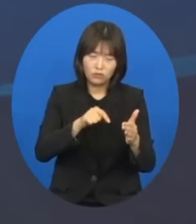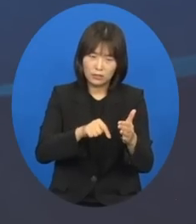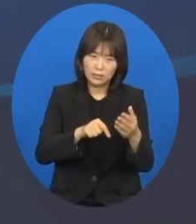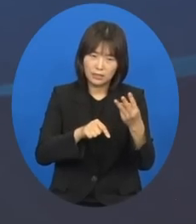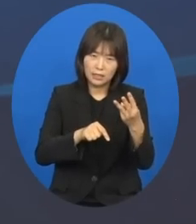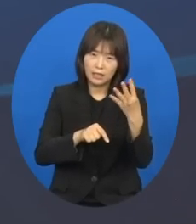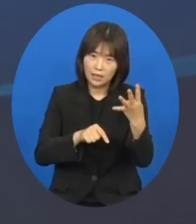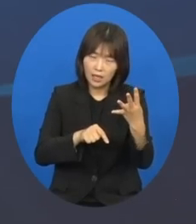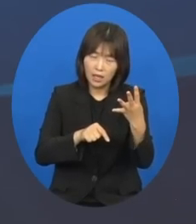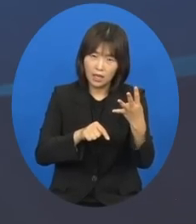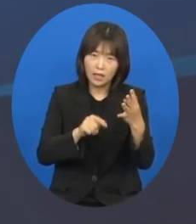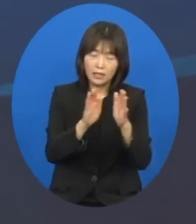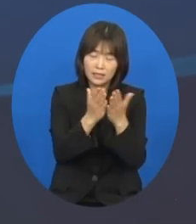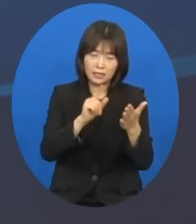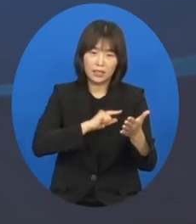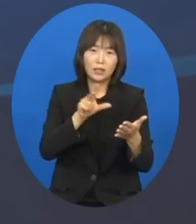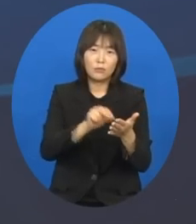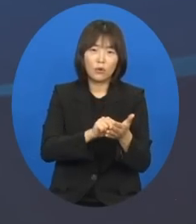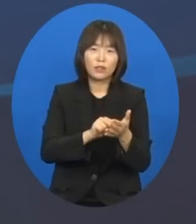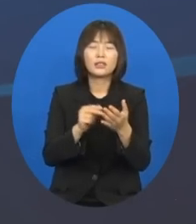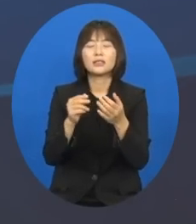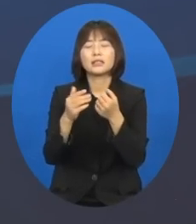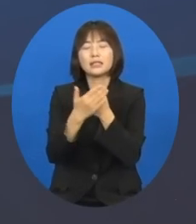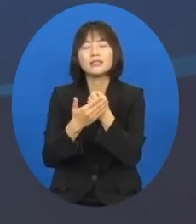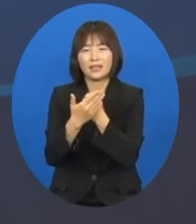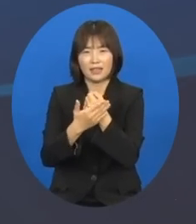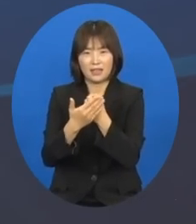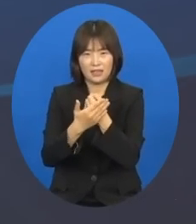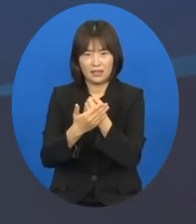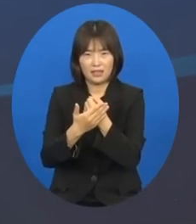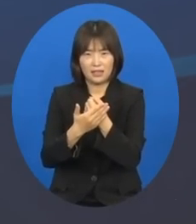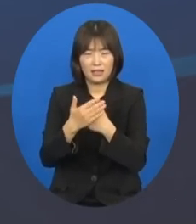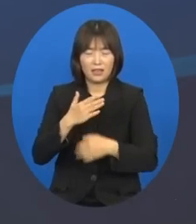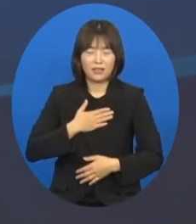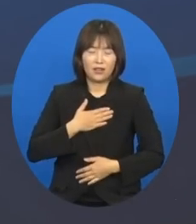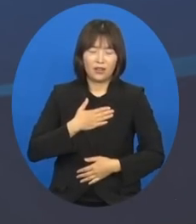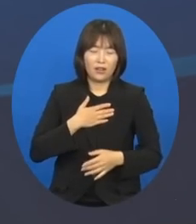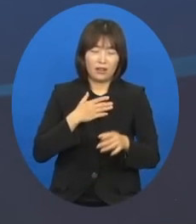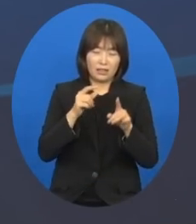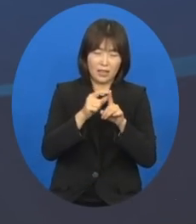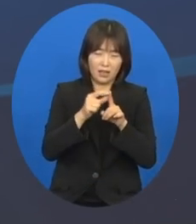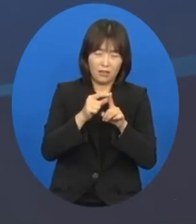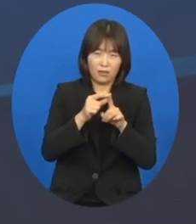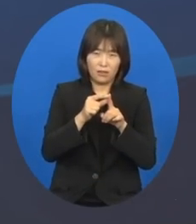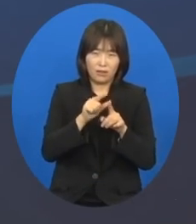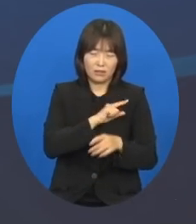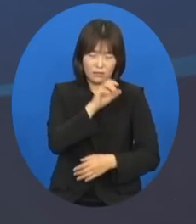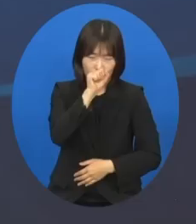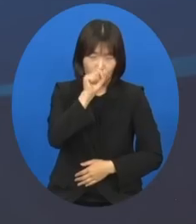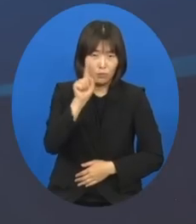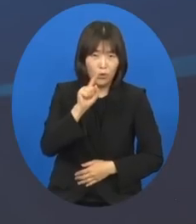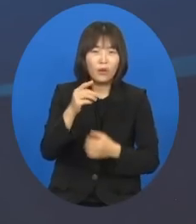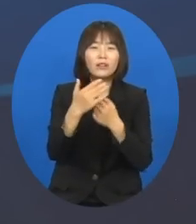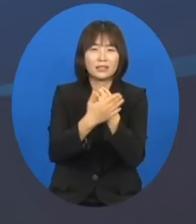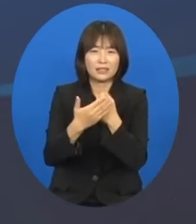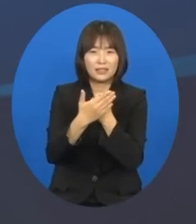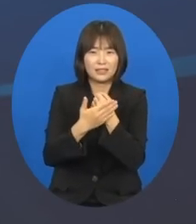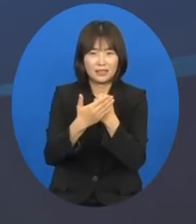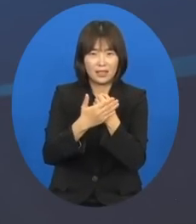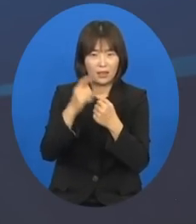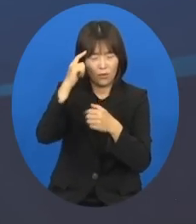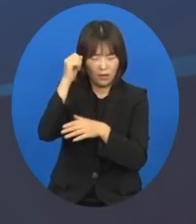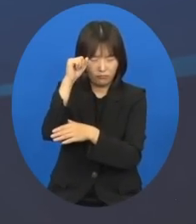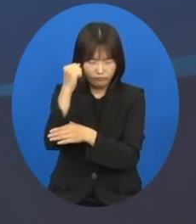곳네 권이 제목이 은혜입니다 어쨌든 저는 은혜라고 하는 단어를 가장 좋아하는 것 같아요 상하지 않은 단어이기